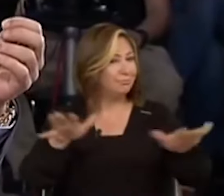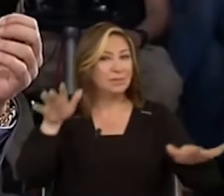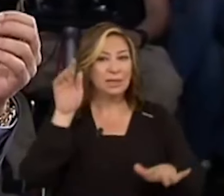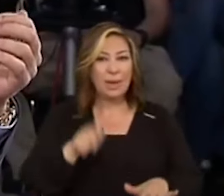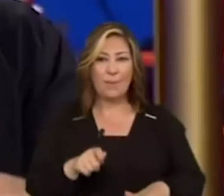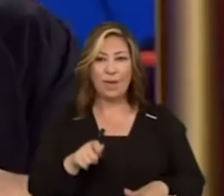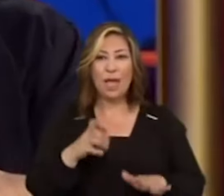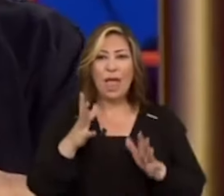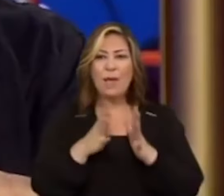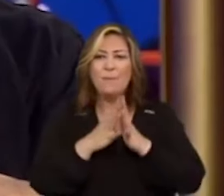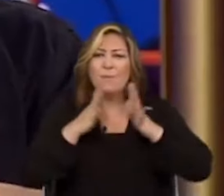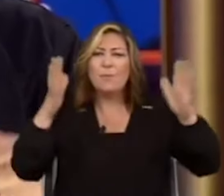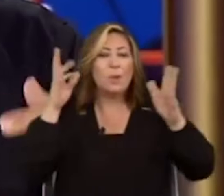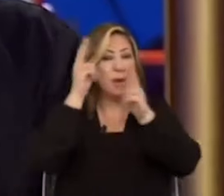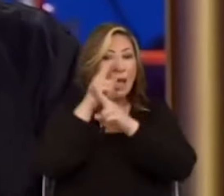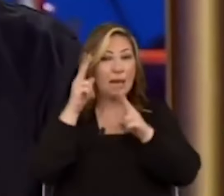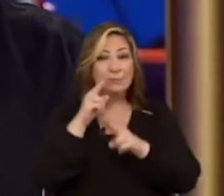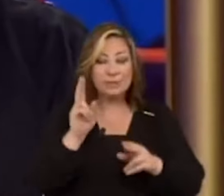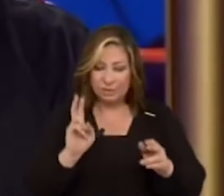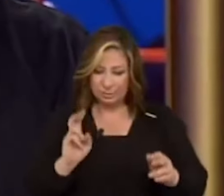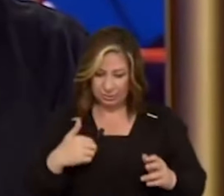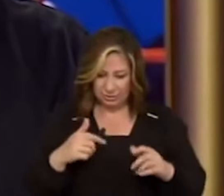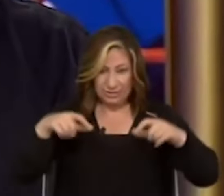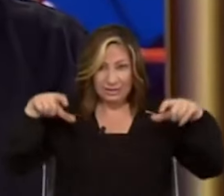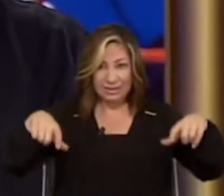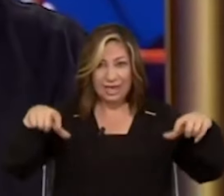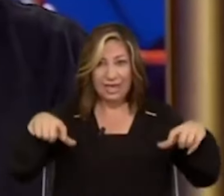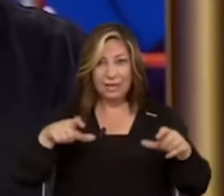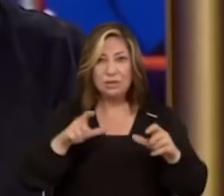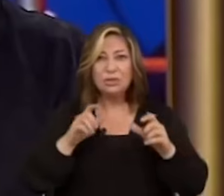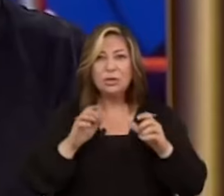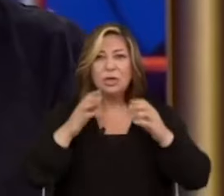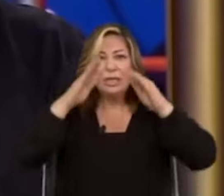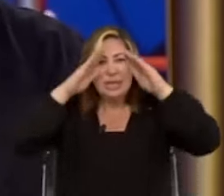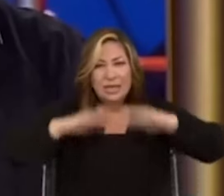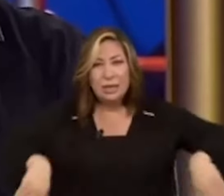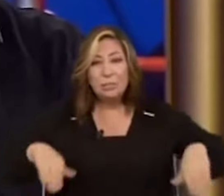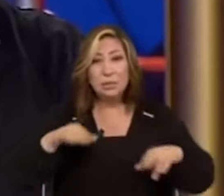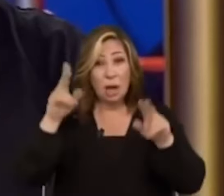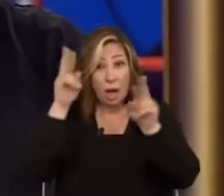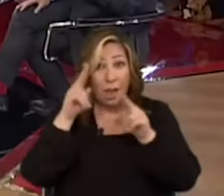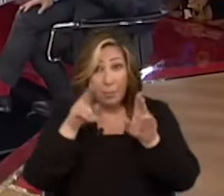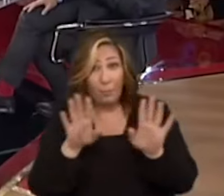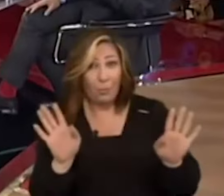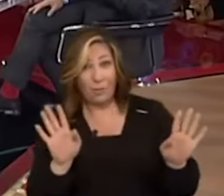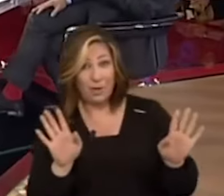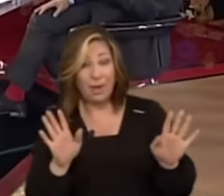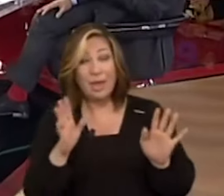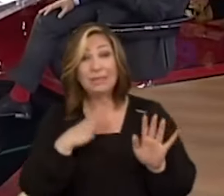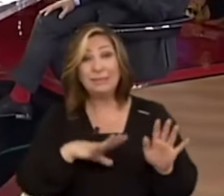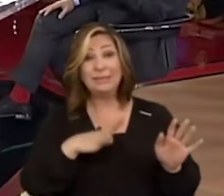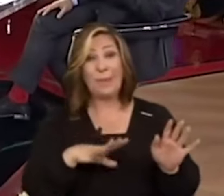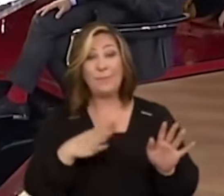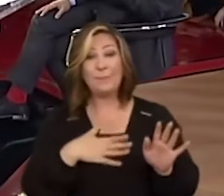Tabii. En büyük hayalim de çıktığım sahnenin çökmesi, yıkılması. Hayal bunu mi? Evet. İstek. En büyük hayal,